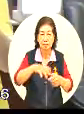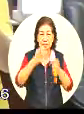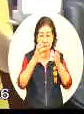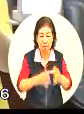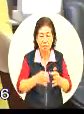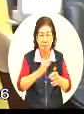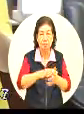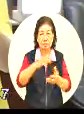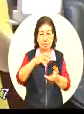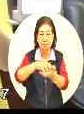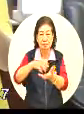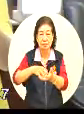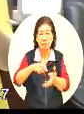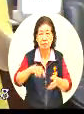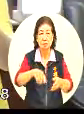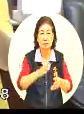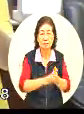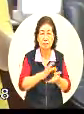那或许当初